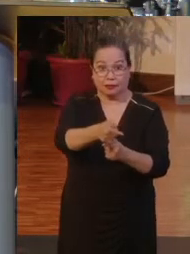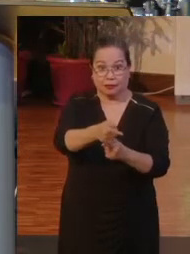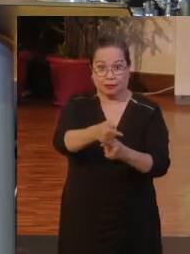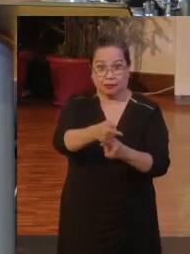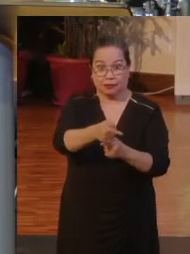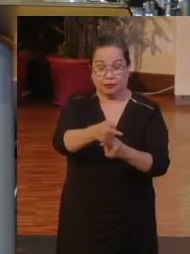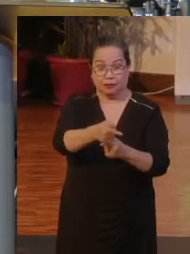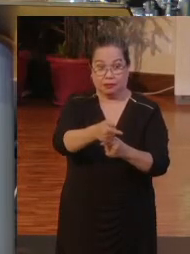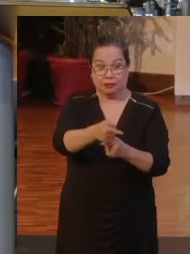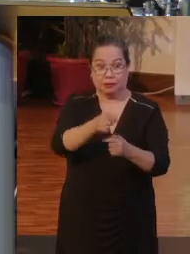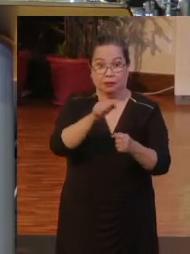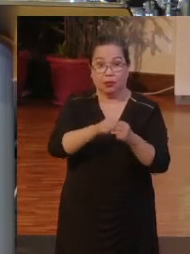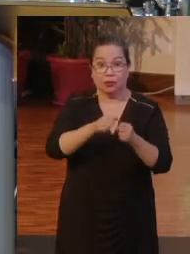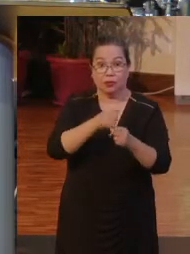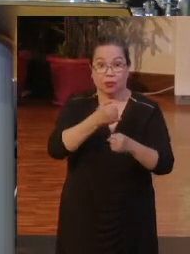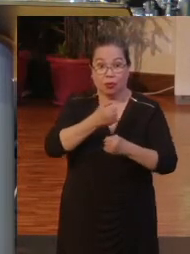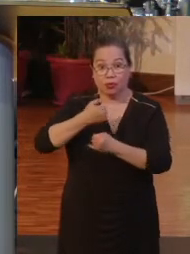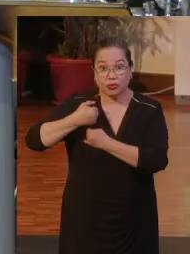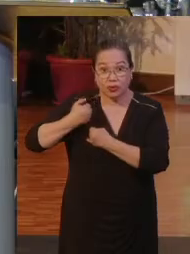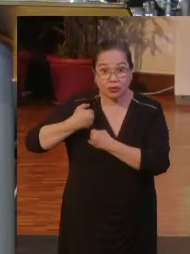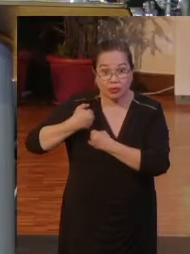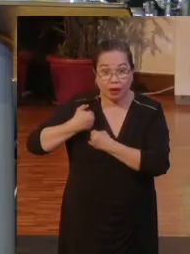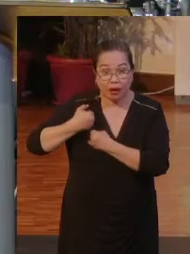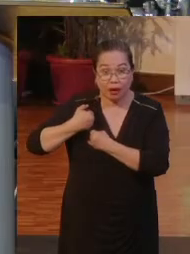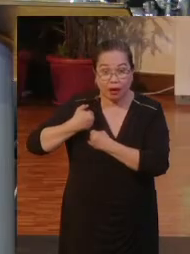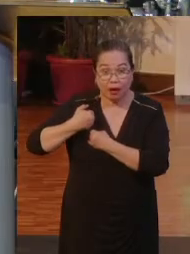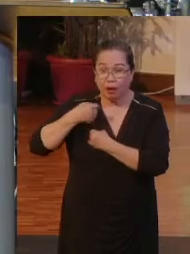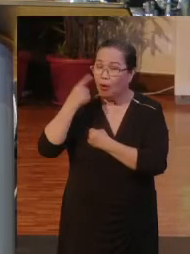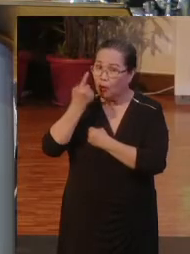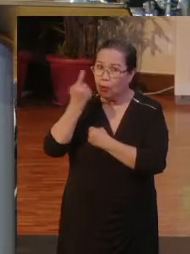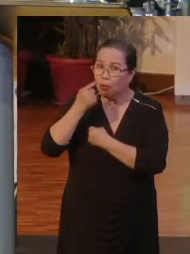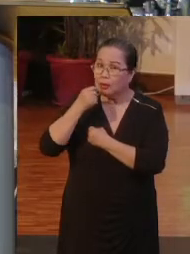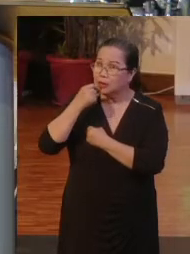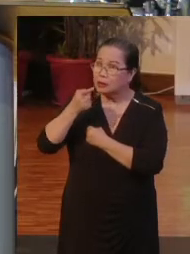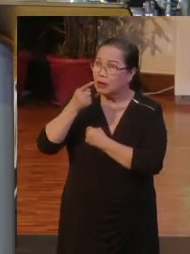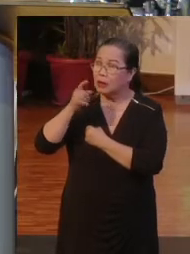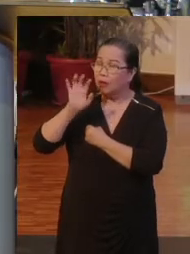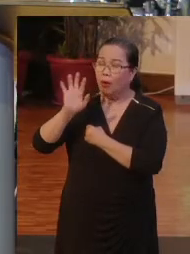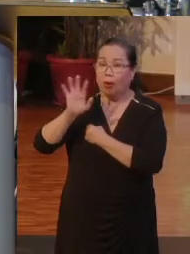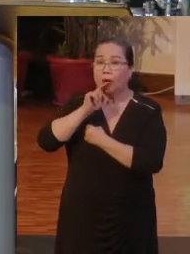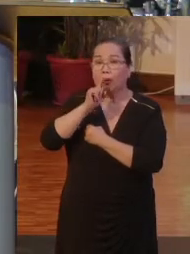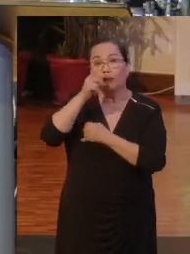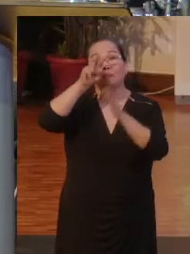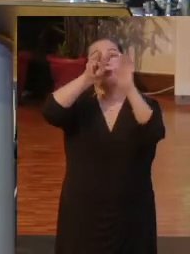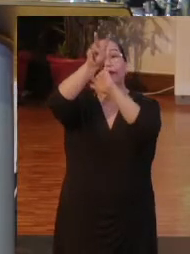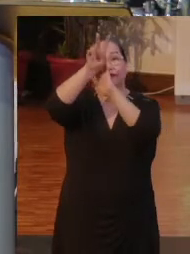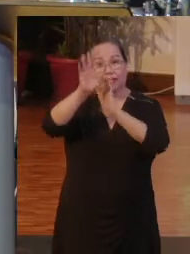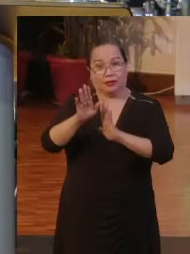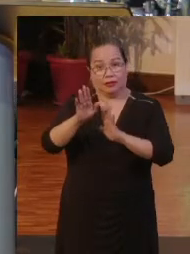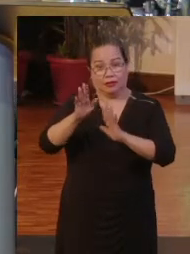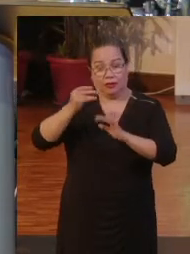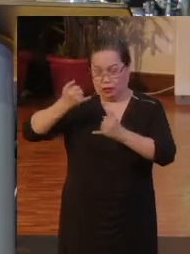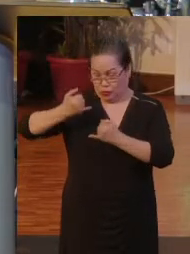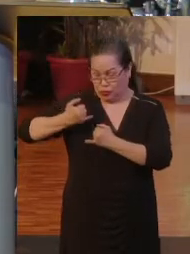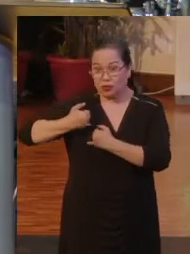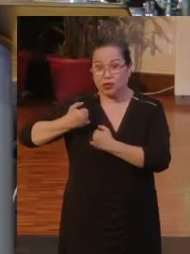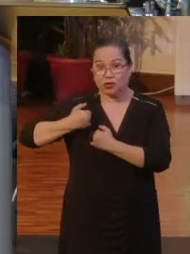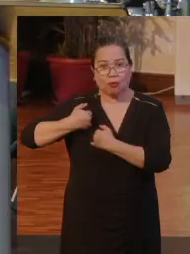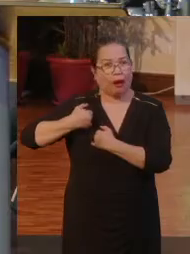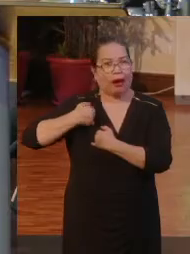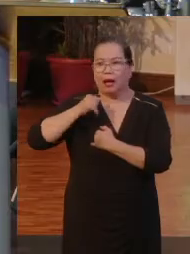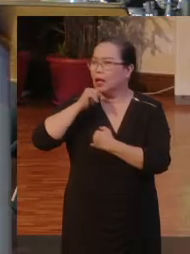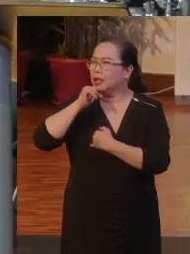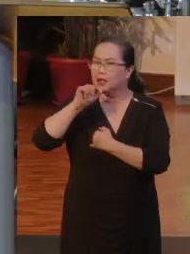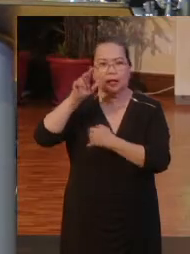nagsasabi lang po ng ganun sa Biblia ay propeta. Si Joshua po ay isang